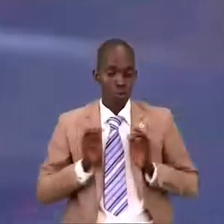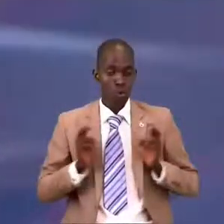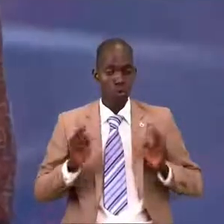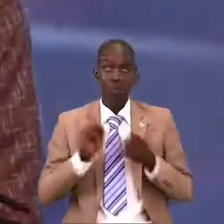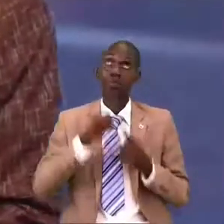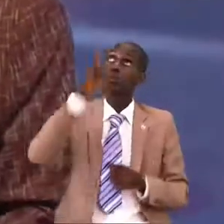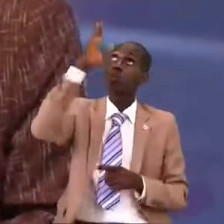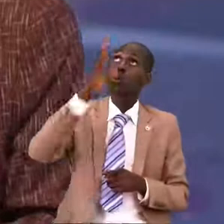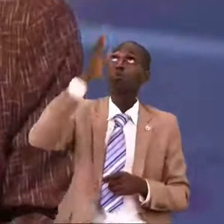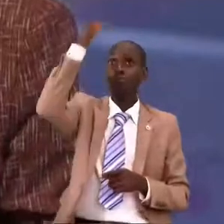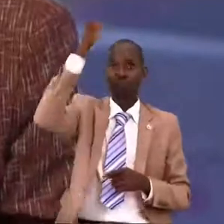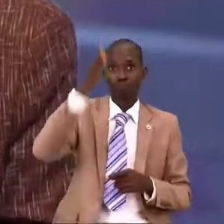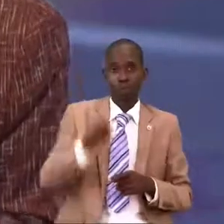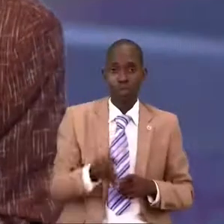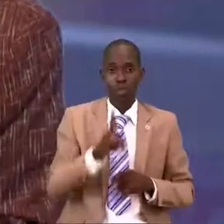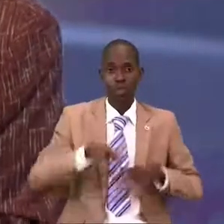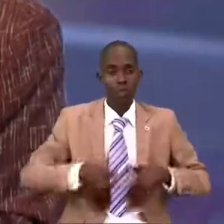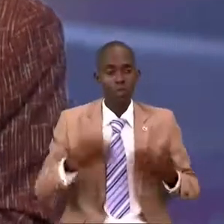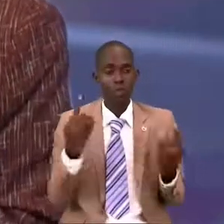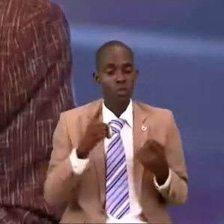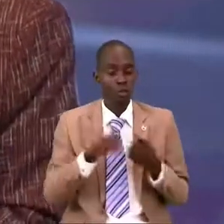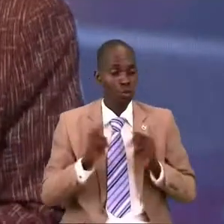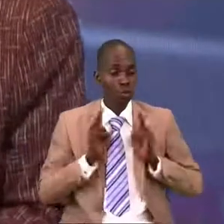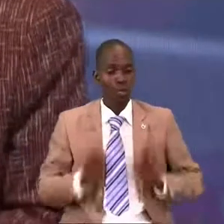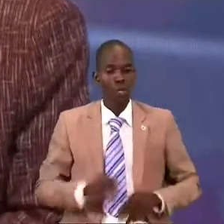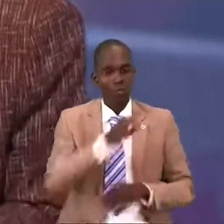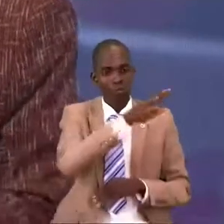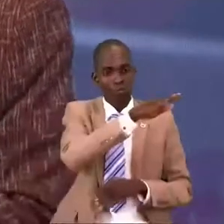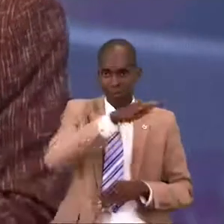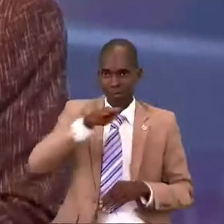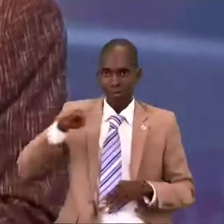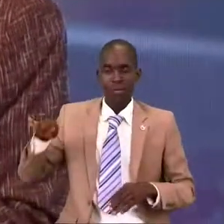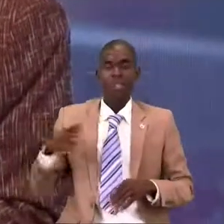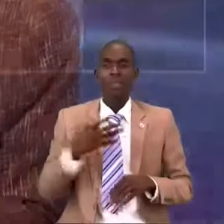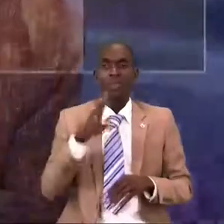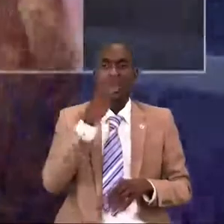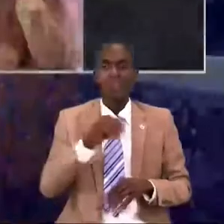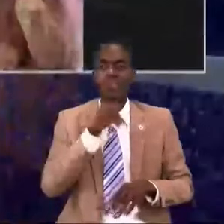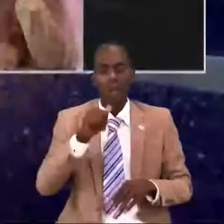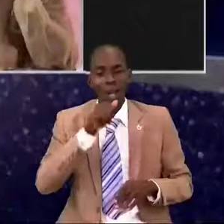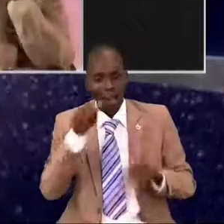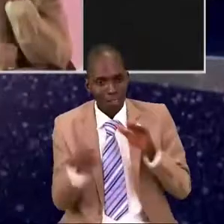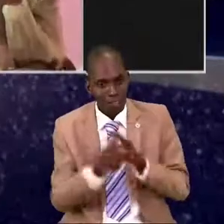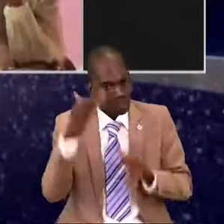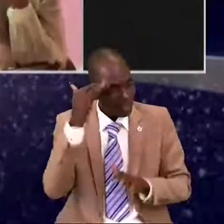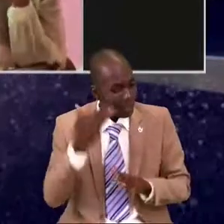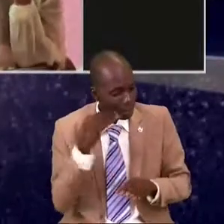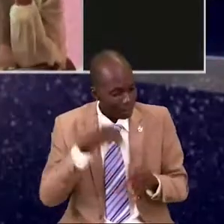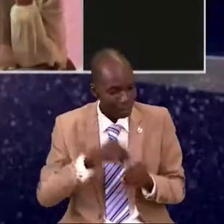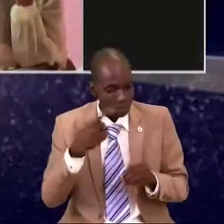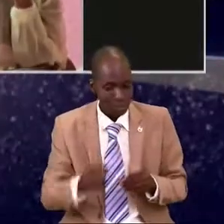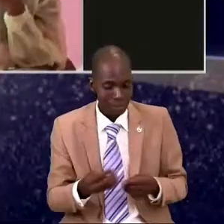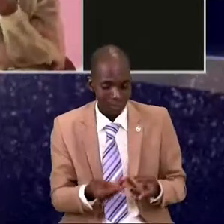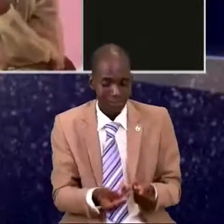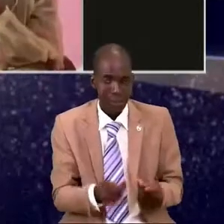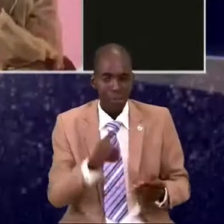l'eau, comme l'eau. Ah, tu te sens coupable. Quand tu vois l'homme là, j'ai volé de l'homme là, hein. Et tu